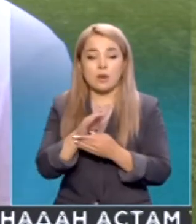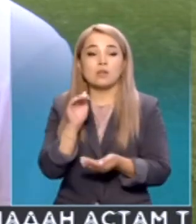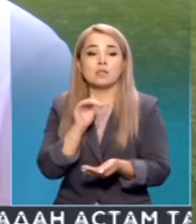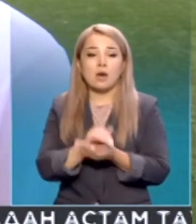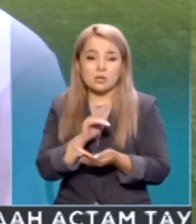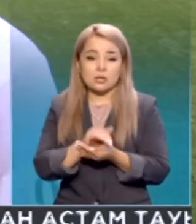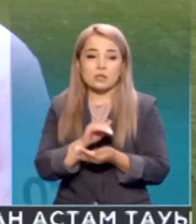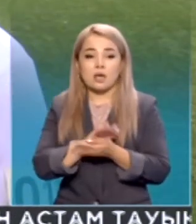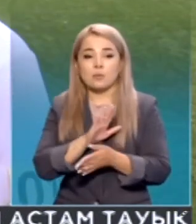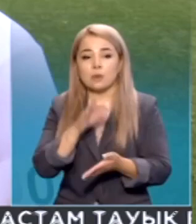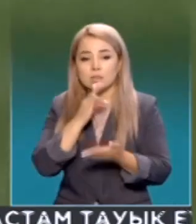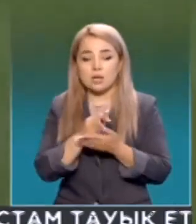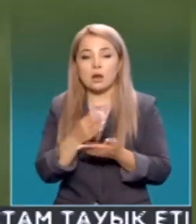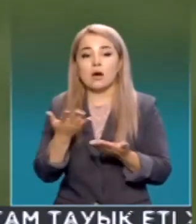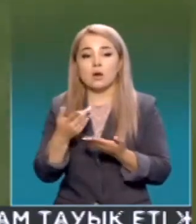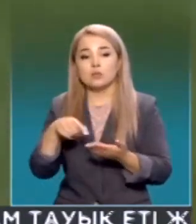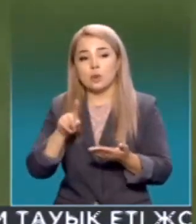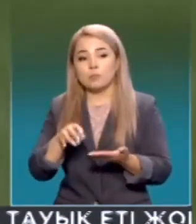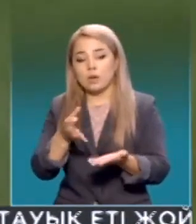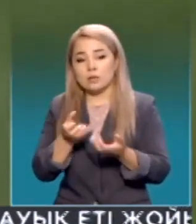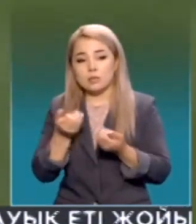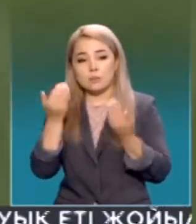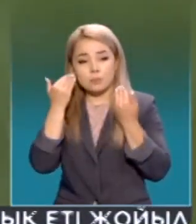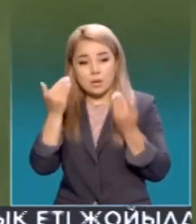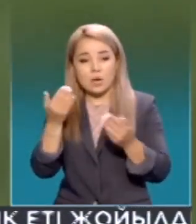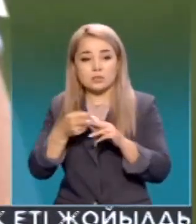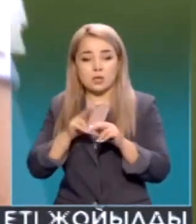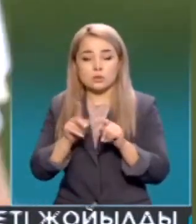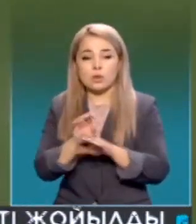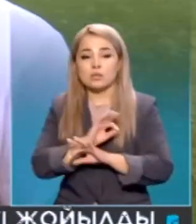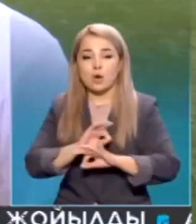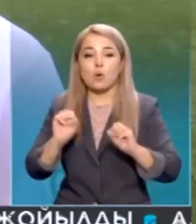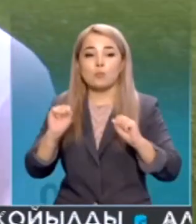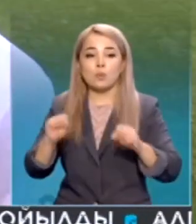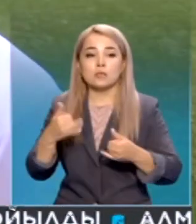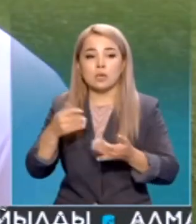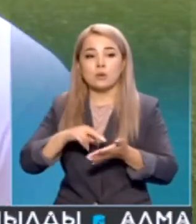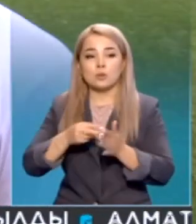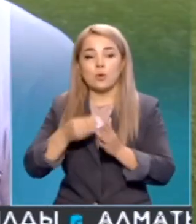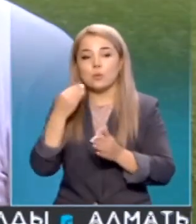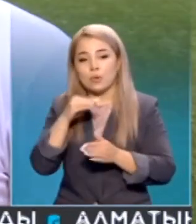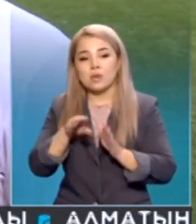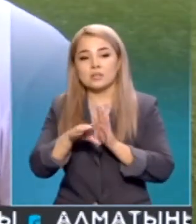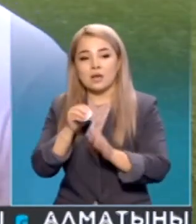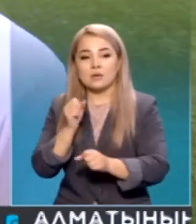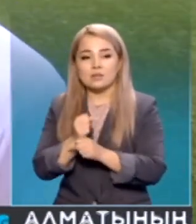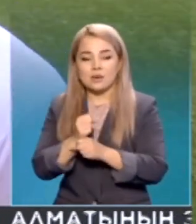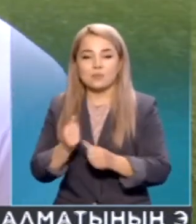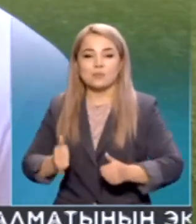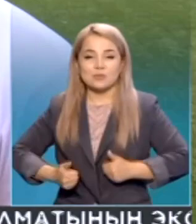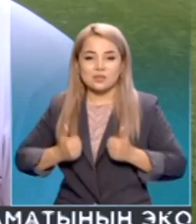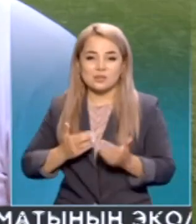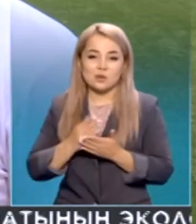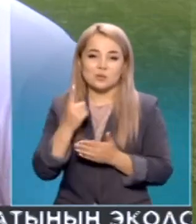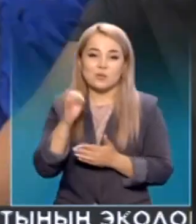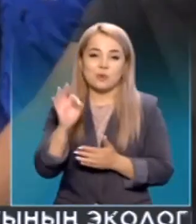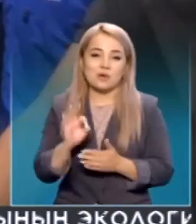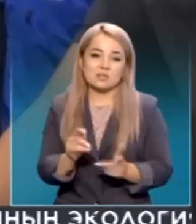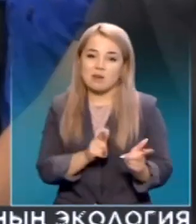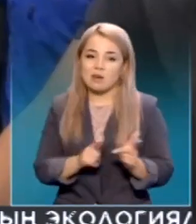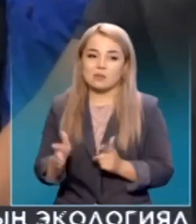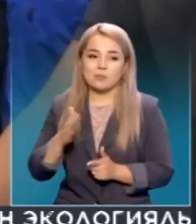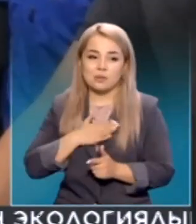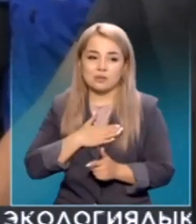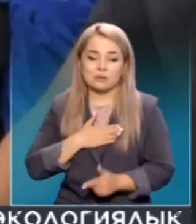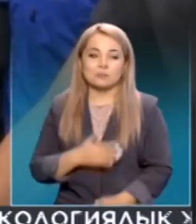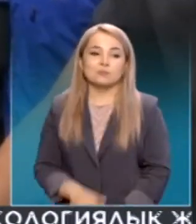танысы, танысы емес, ол қандай номер алатыны белгісіз. Сондықтан бұл жоба керемет мүмкіндік. Суперлердің арасында Супер Болға тырысамыз, мен 100% дайынмын.